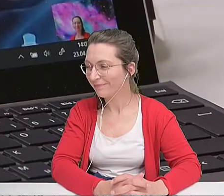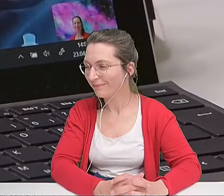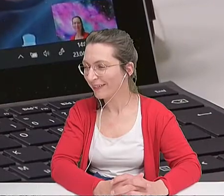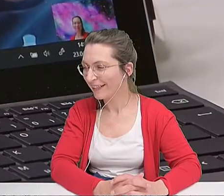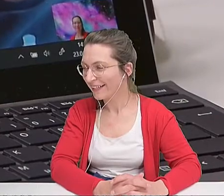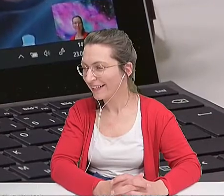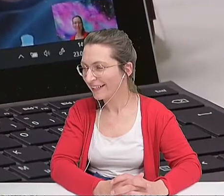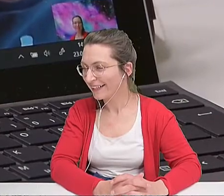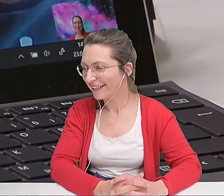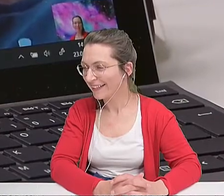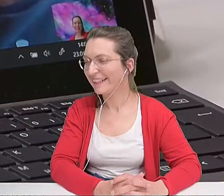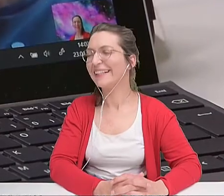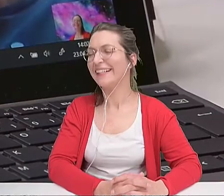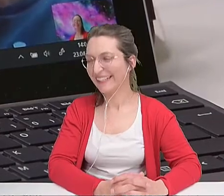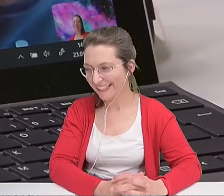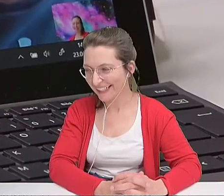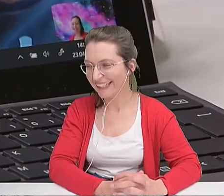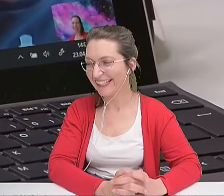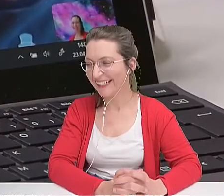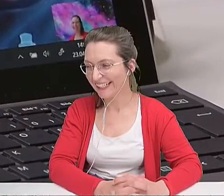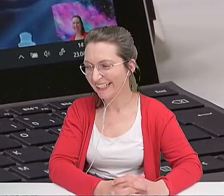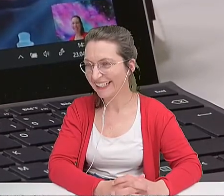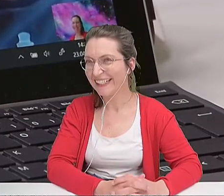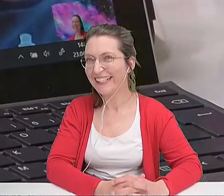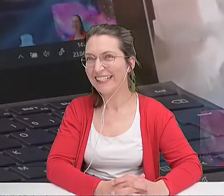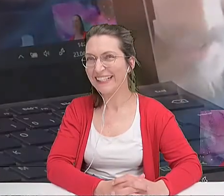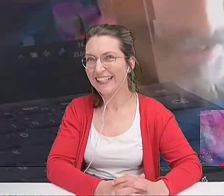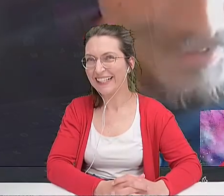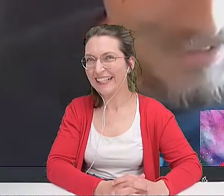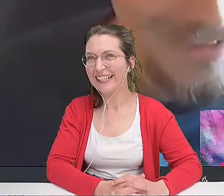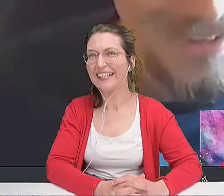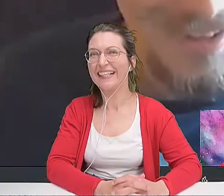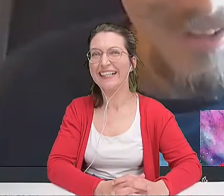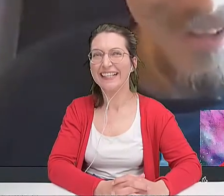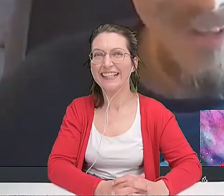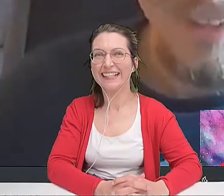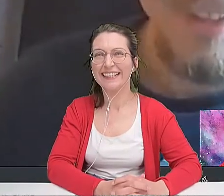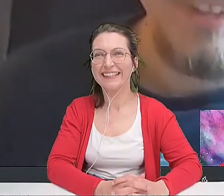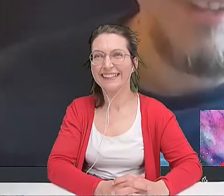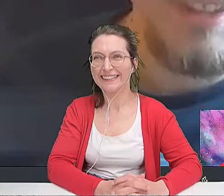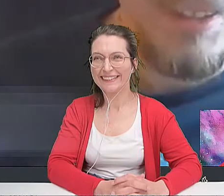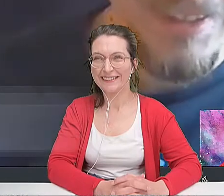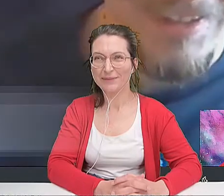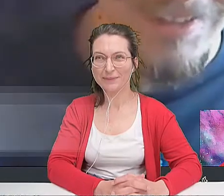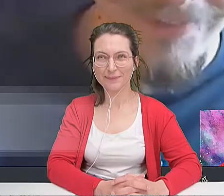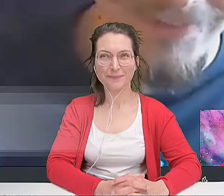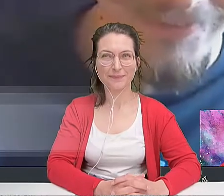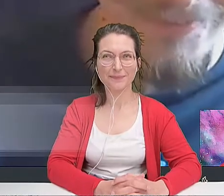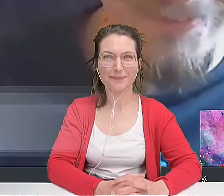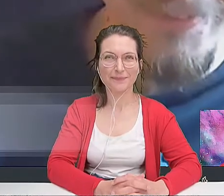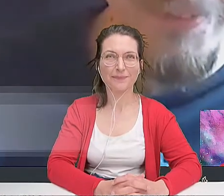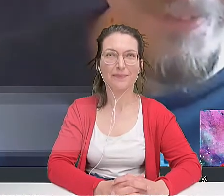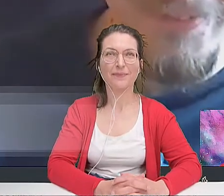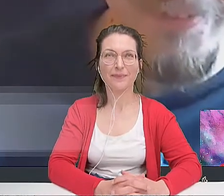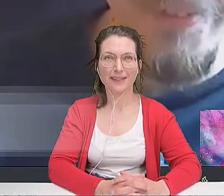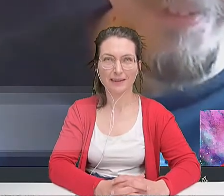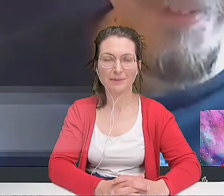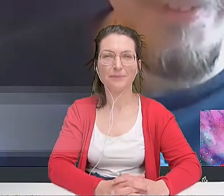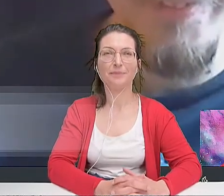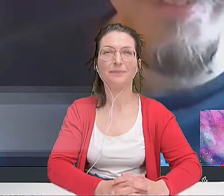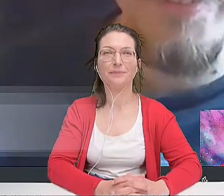Ja, hallo Jutta, erstmal von mir. Also ich bin Wolfgang von den bundesweiten Informatikwettbewerben, da gesamtverantwortlich für alles das,